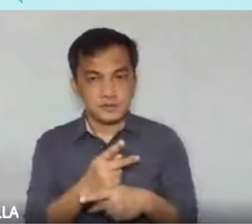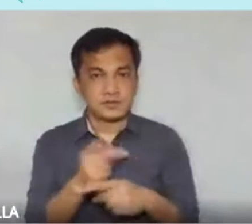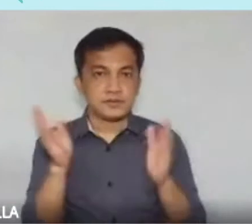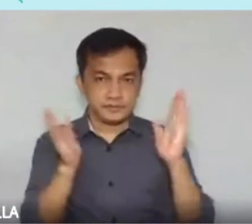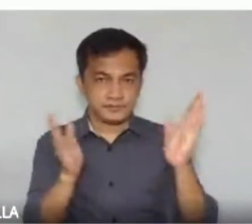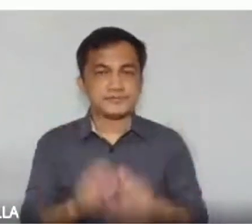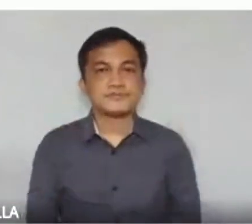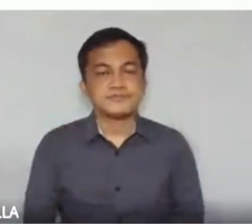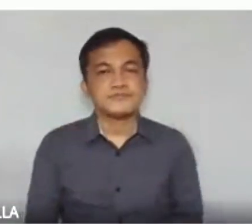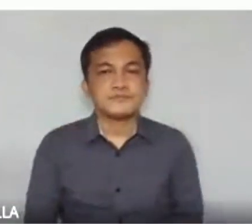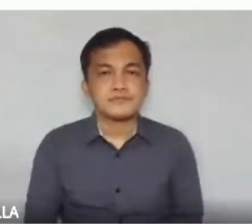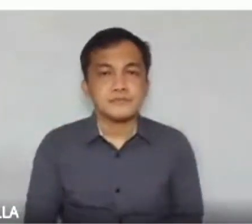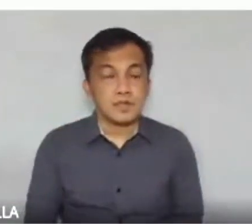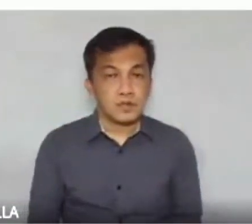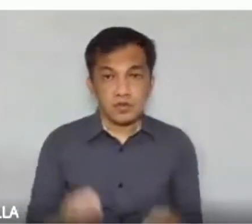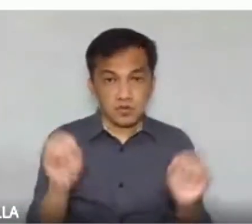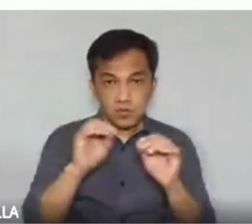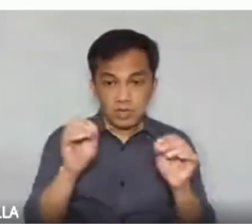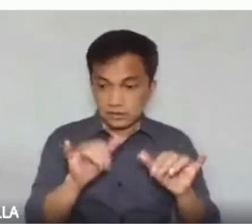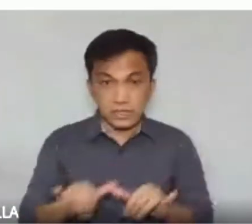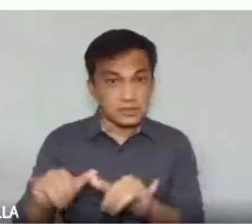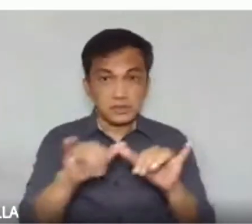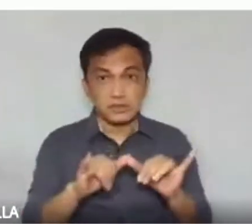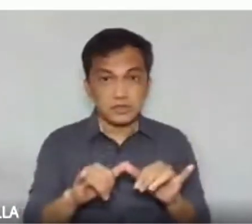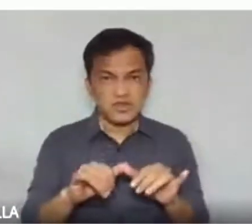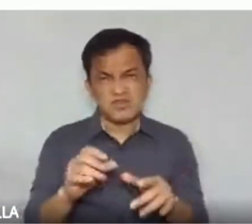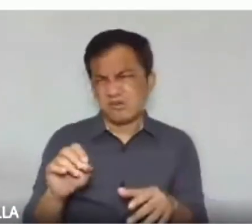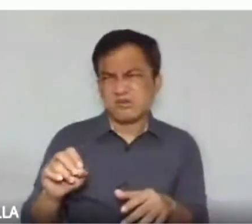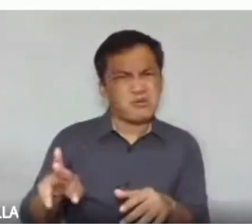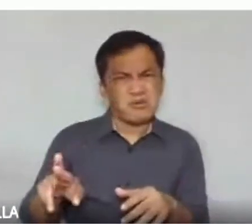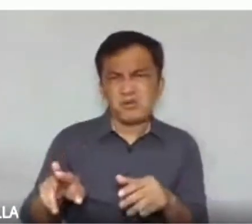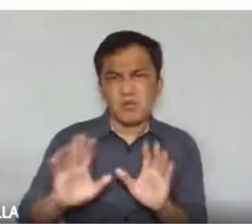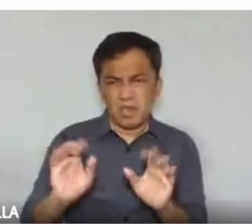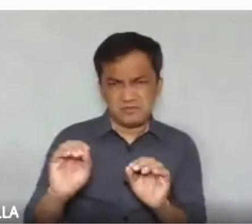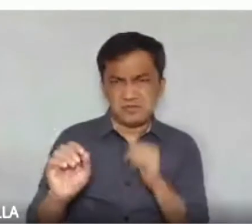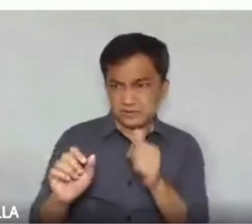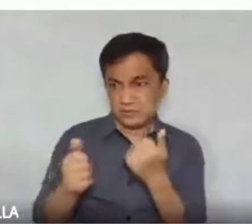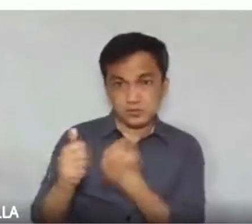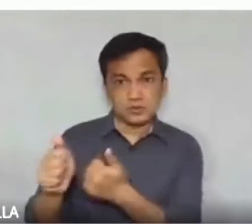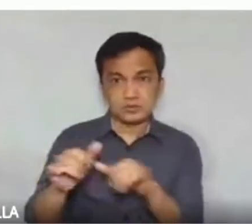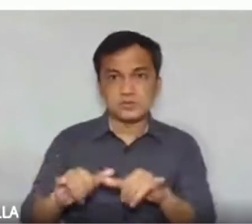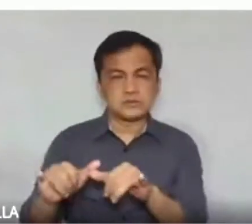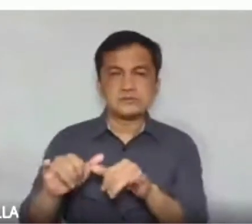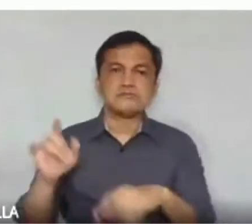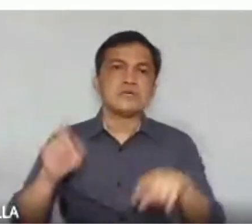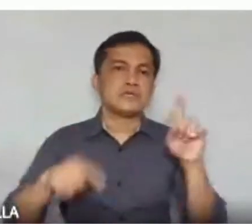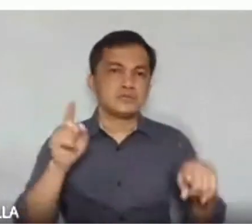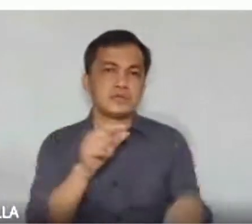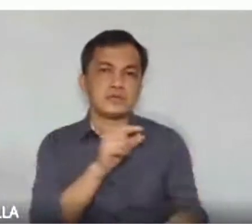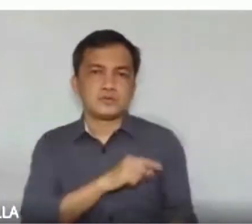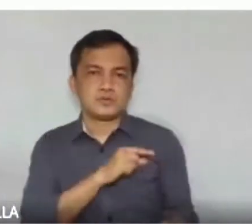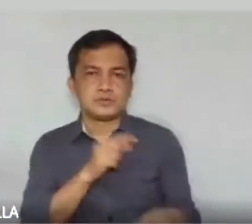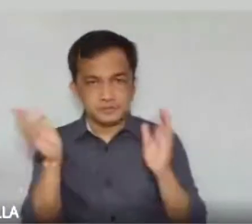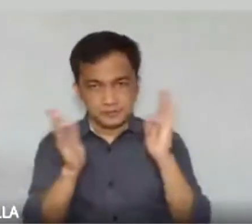services. Kung walang standards o kaya may hindi sumusunod sa standards, magkakaiba ang kalidad ng mga